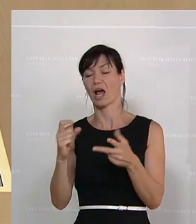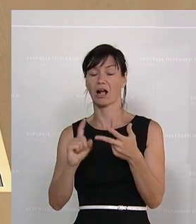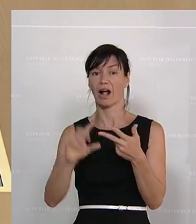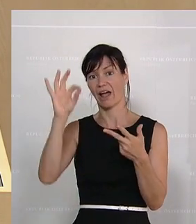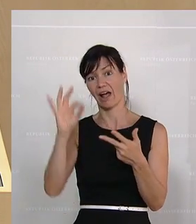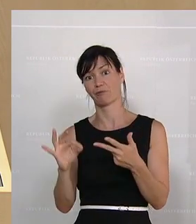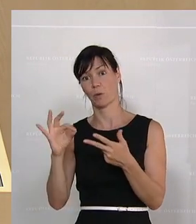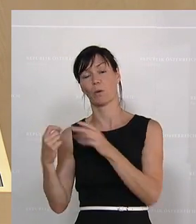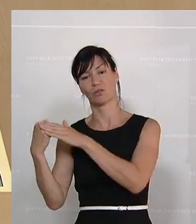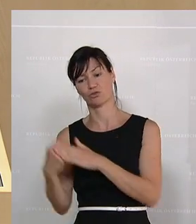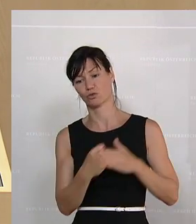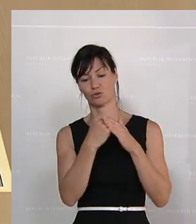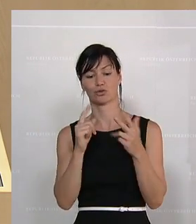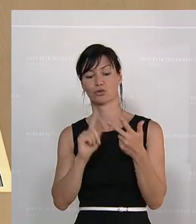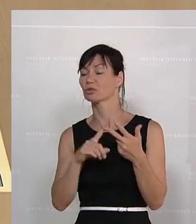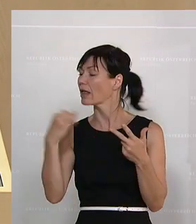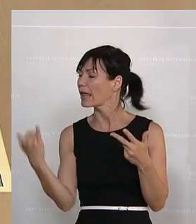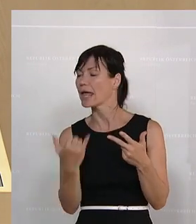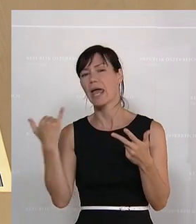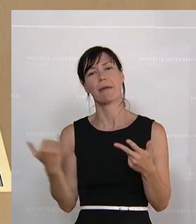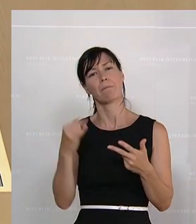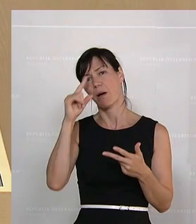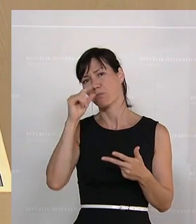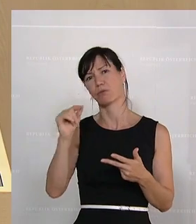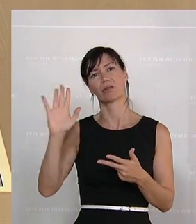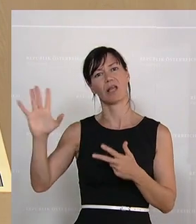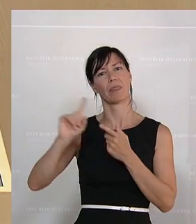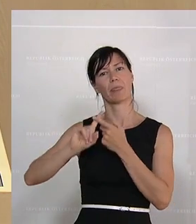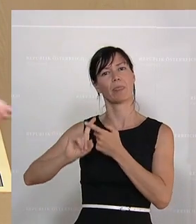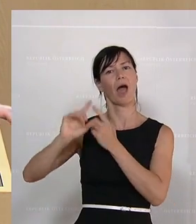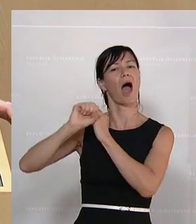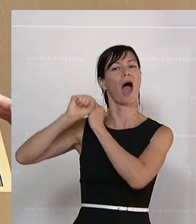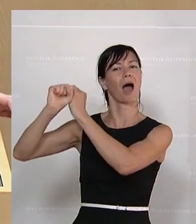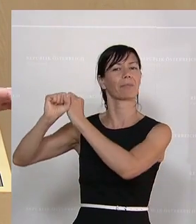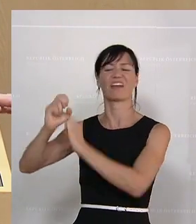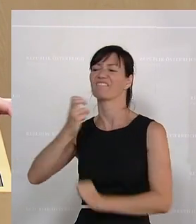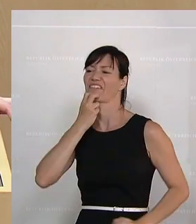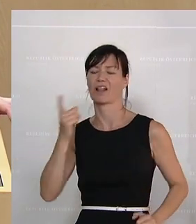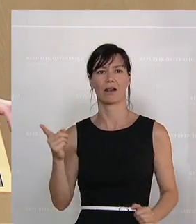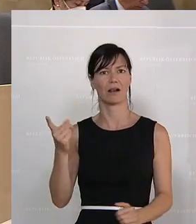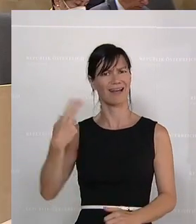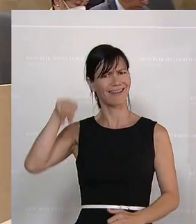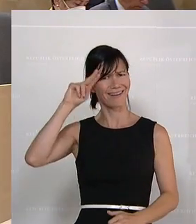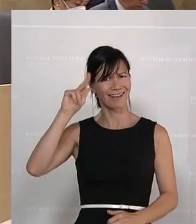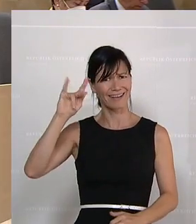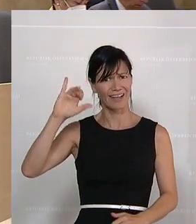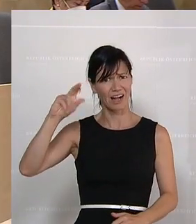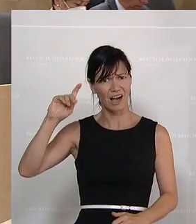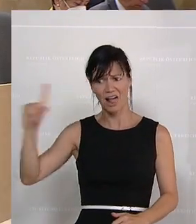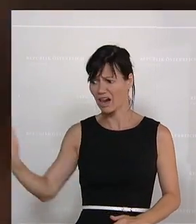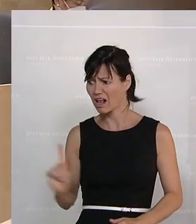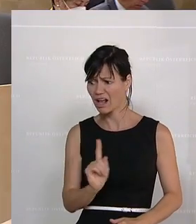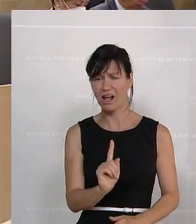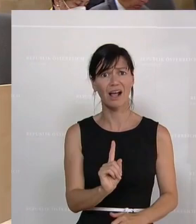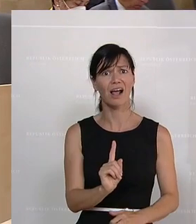die abhängigkeit von putin weiter verschärft haben untertitel wenn sie sich hier hinstellen jemand der bei